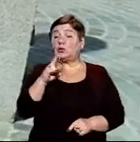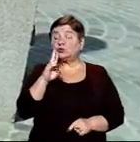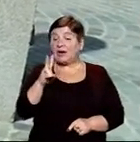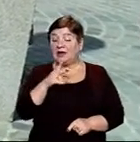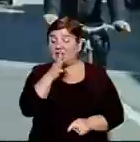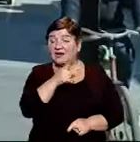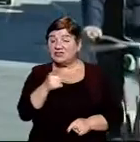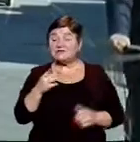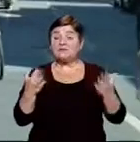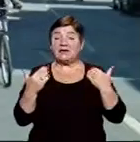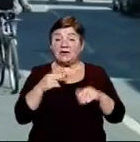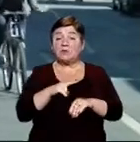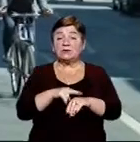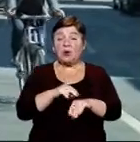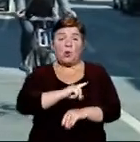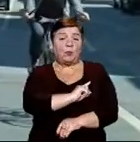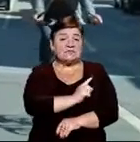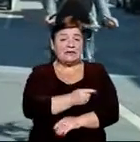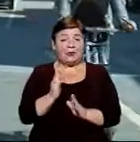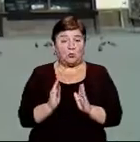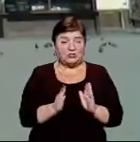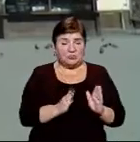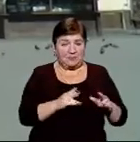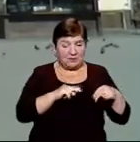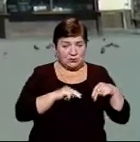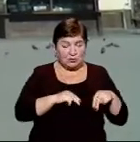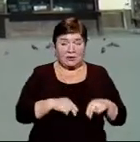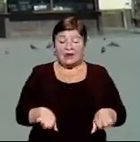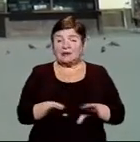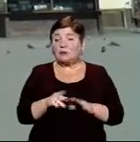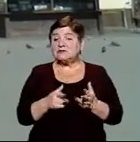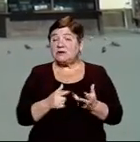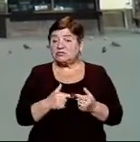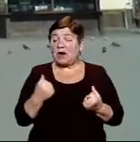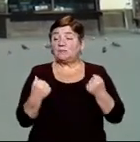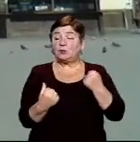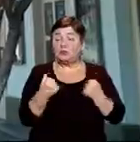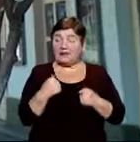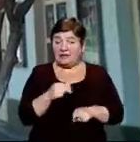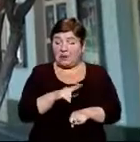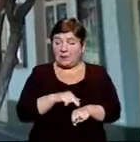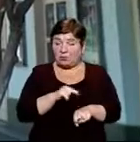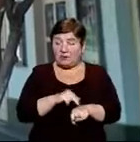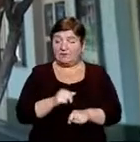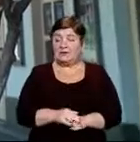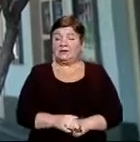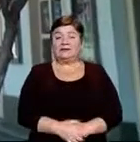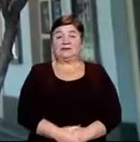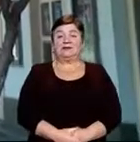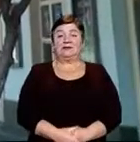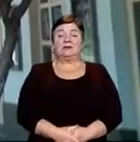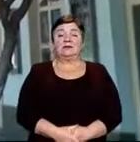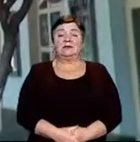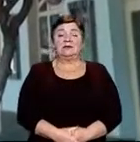вихідних поліцейські працюють у посиленому режимі. Збільшили також кількість автомобільних патрулів. Марія Лукей, Андрій